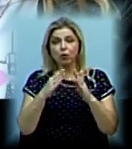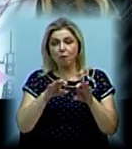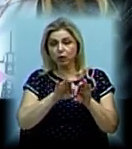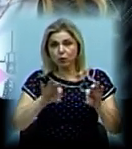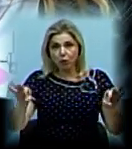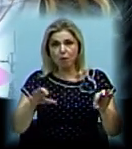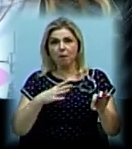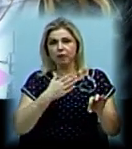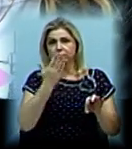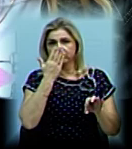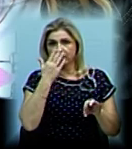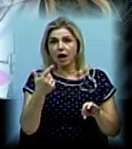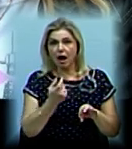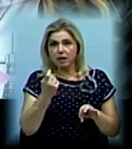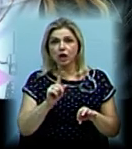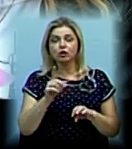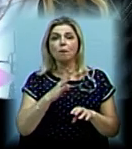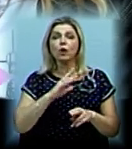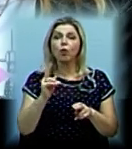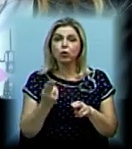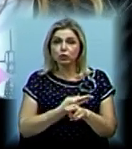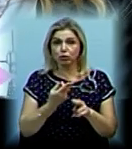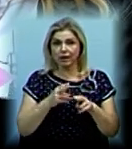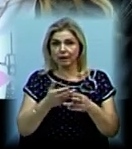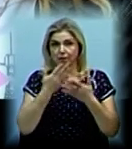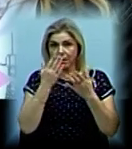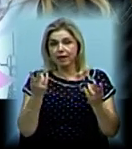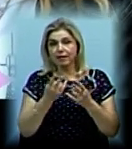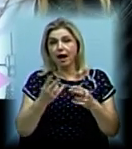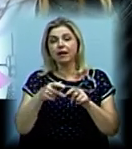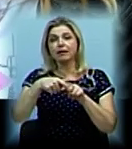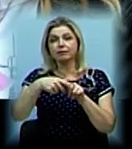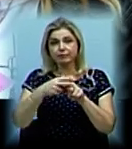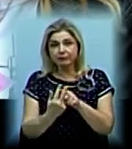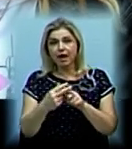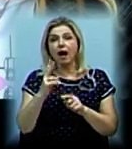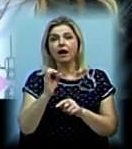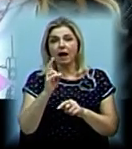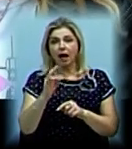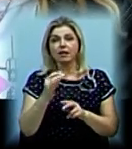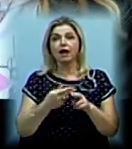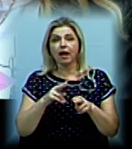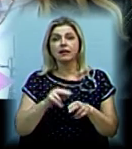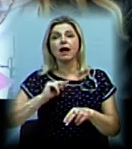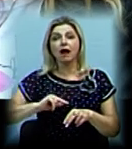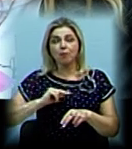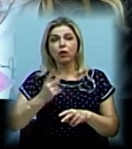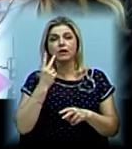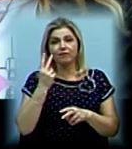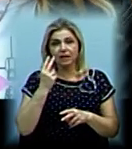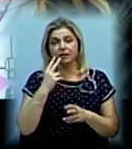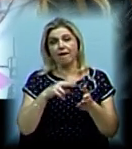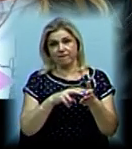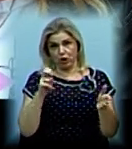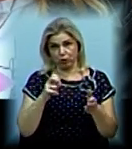щоб усунути цей виток газу, необхідно було перепакувати кран, і ці газонебезпечні роботи завжди супроводжуються відключенням від